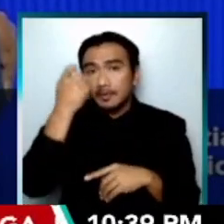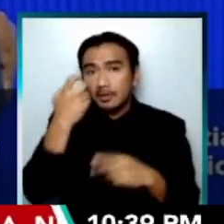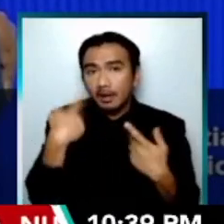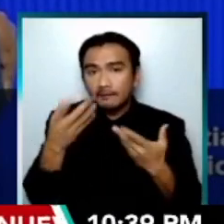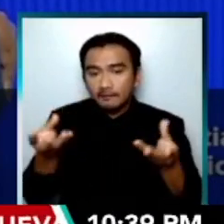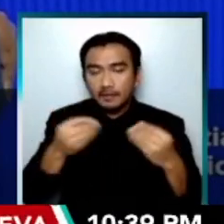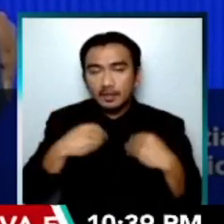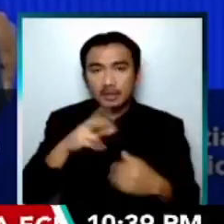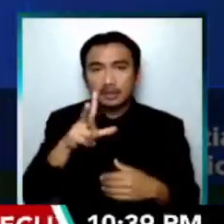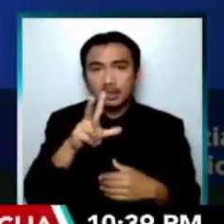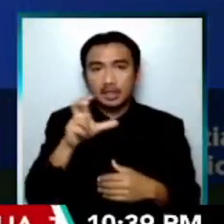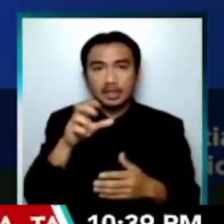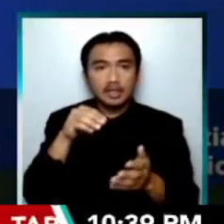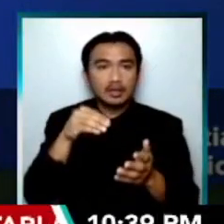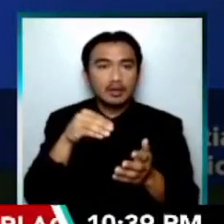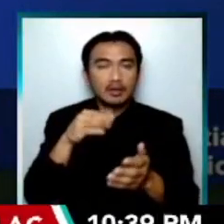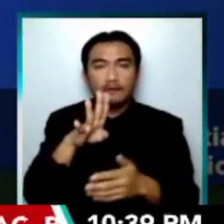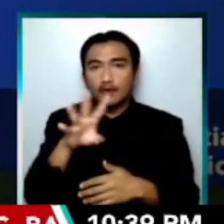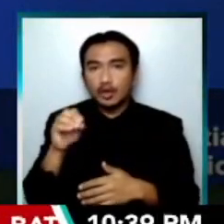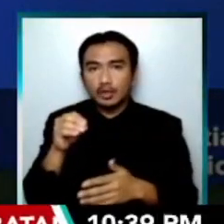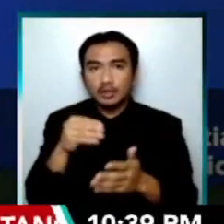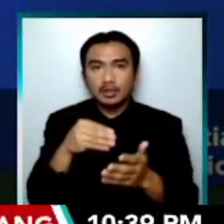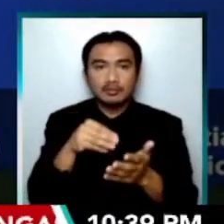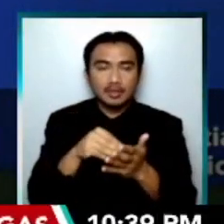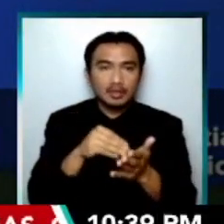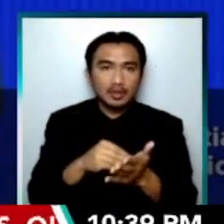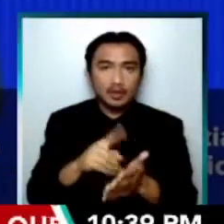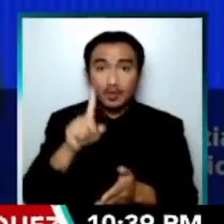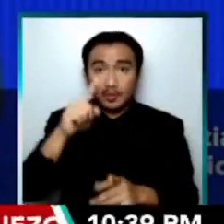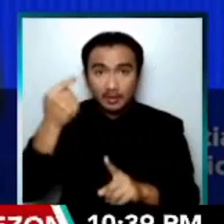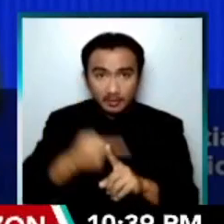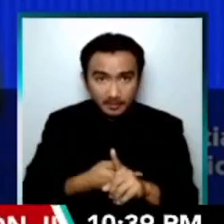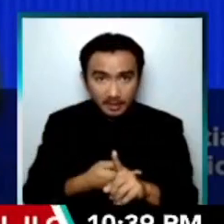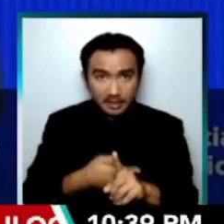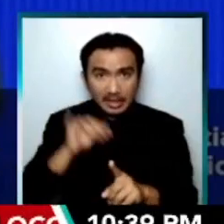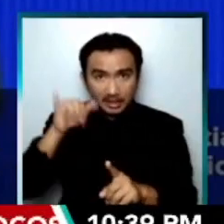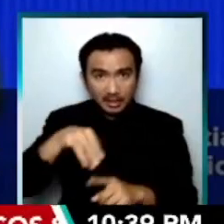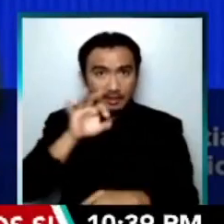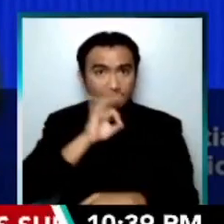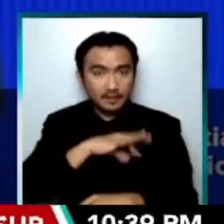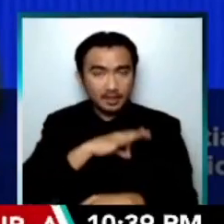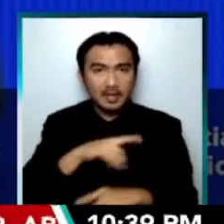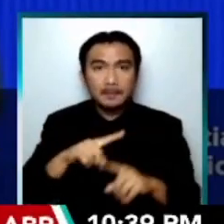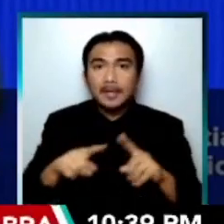million a month. Ang problema ganito, itong mga ito,